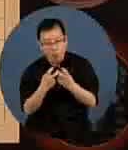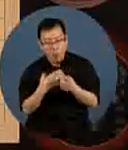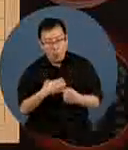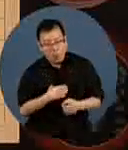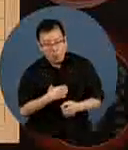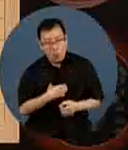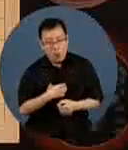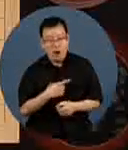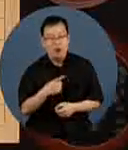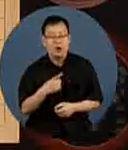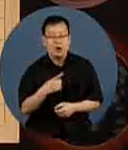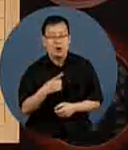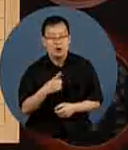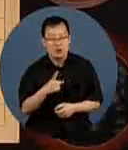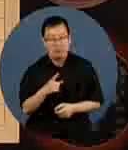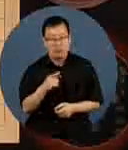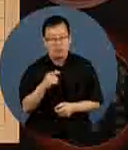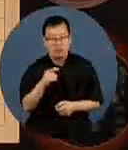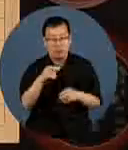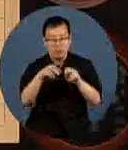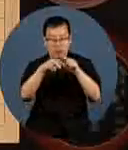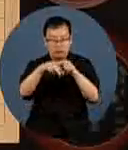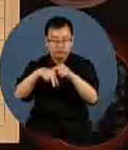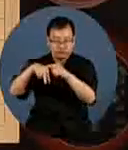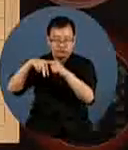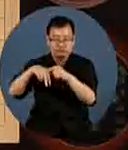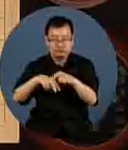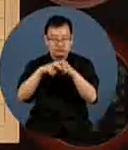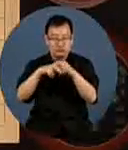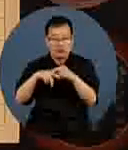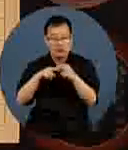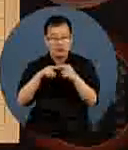됐었는데 고개사가 줄타는 것 같습니다. 저렇게 해서